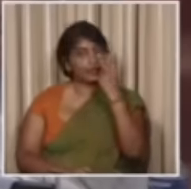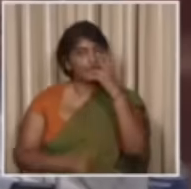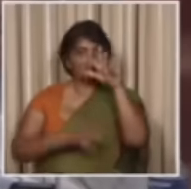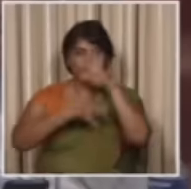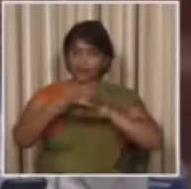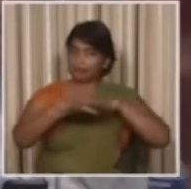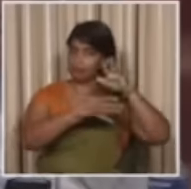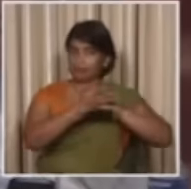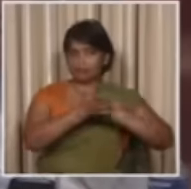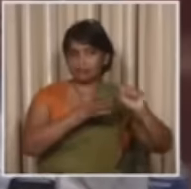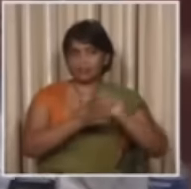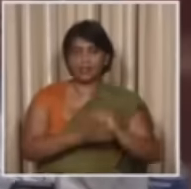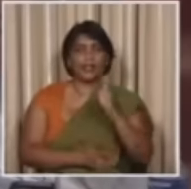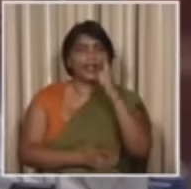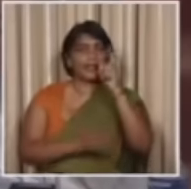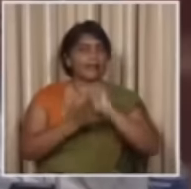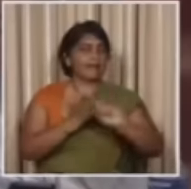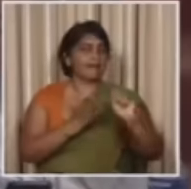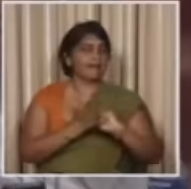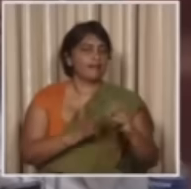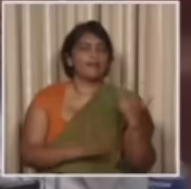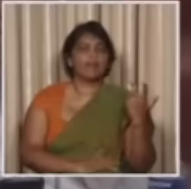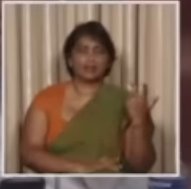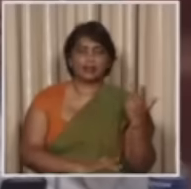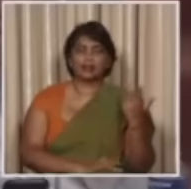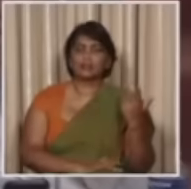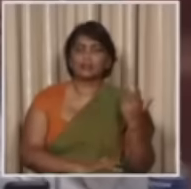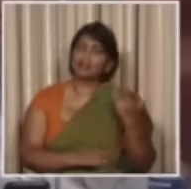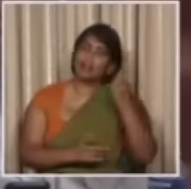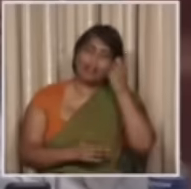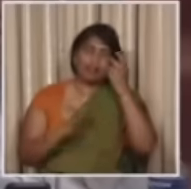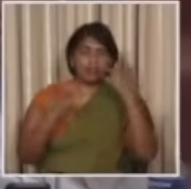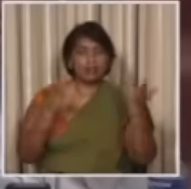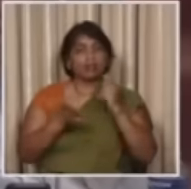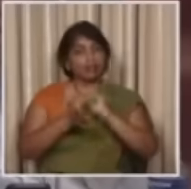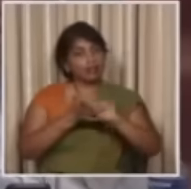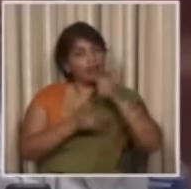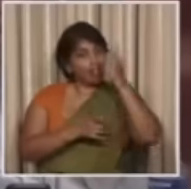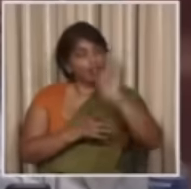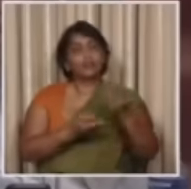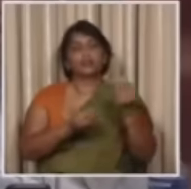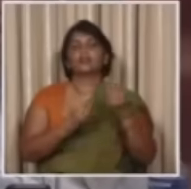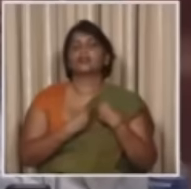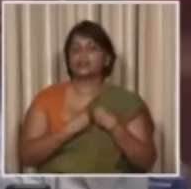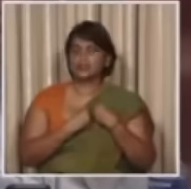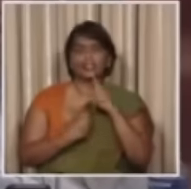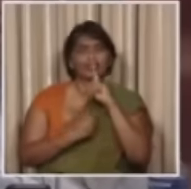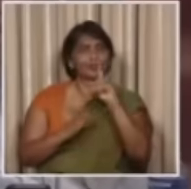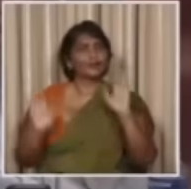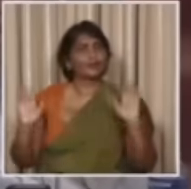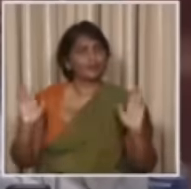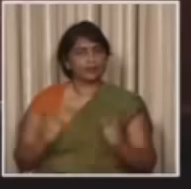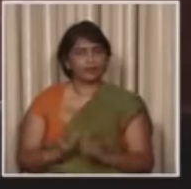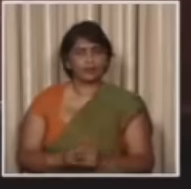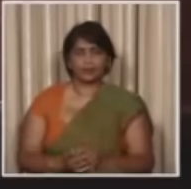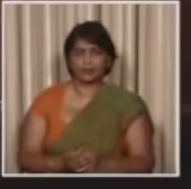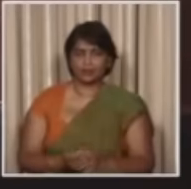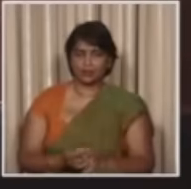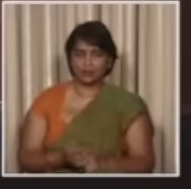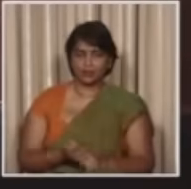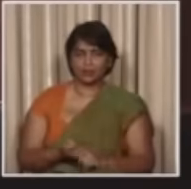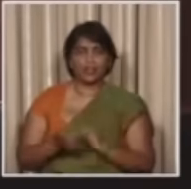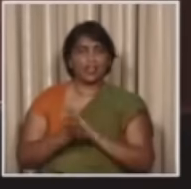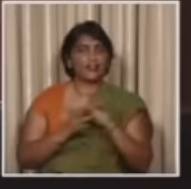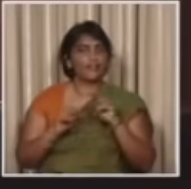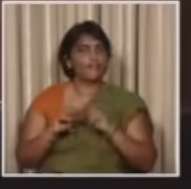තියෙනවා. එක්කෙනෙක් ලියන්න තීන්දුව මොකක් වුණත් කැමහ ලියලා තීන්දුව දෙන්න කියලා. ඉතරේ මක් කිව්වේ. හරි බොමතු හරින්